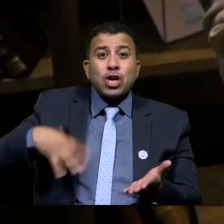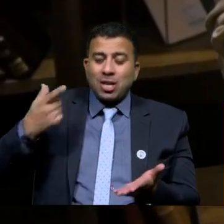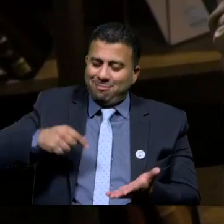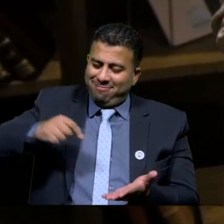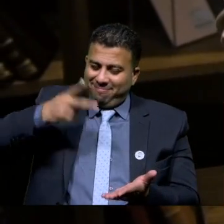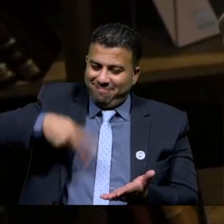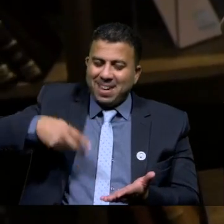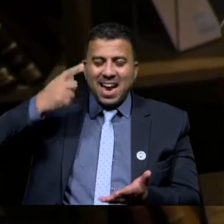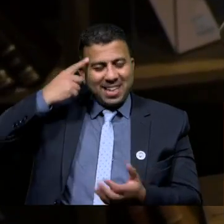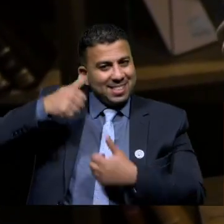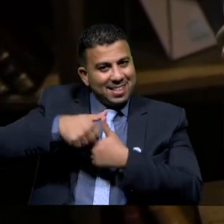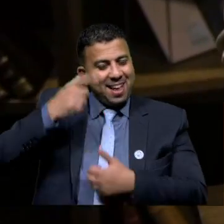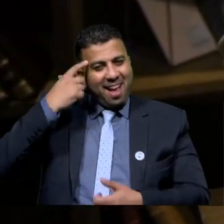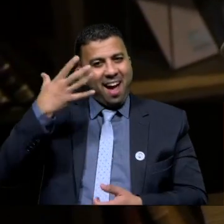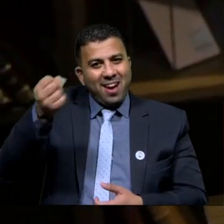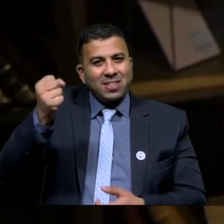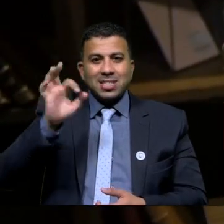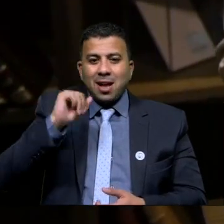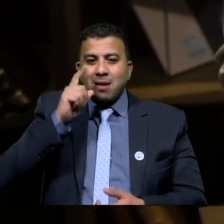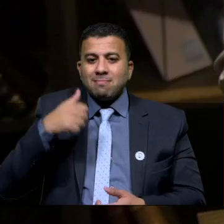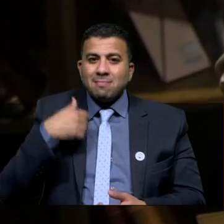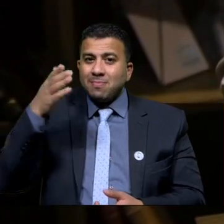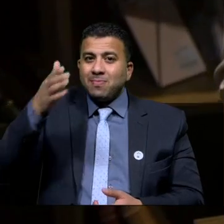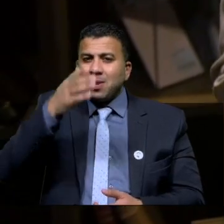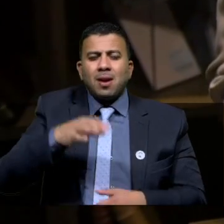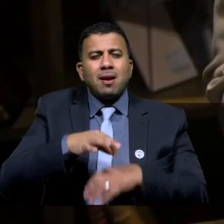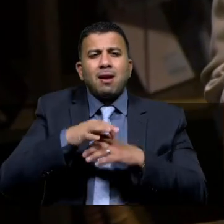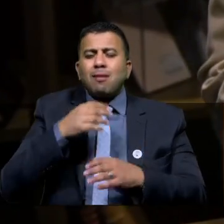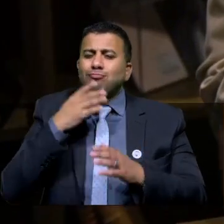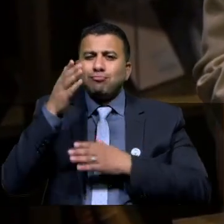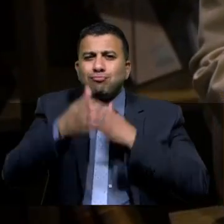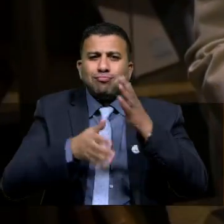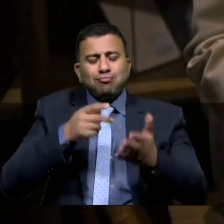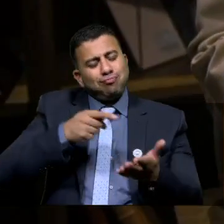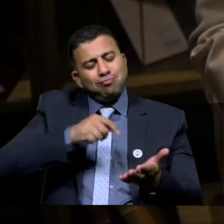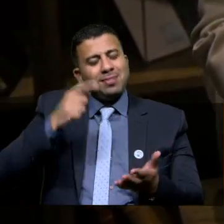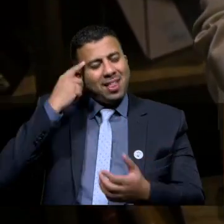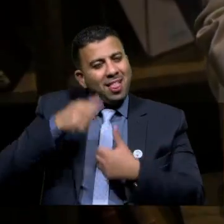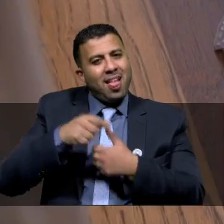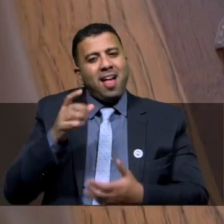الجهود المعرفية والثقافية التي يقوم بها كافة القائمين عليها.